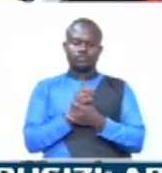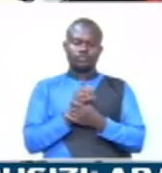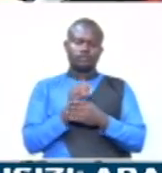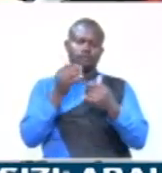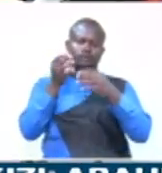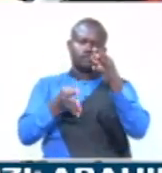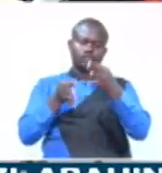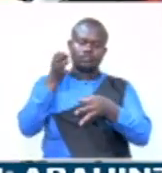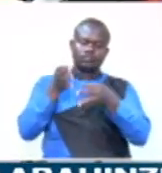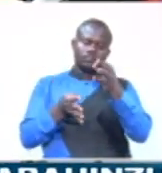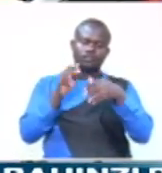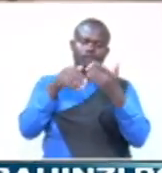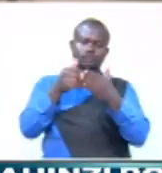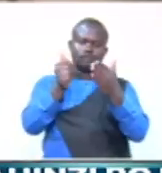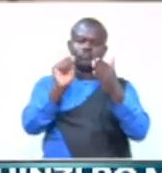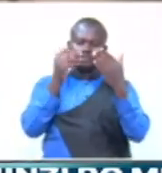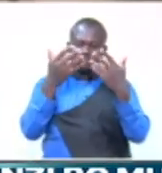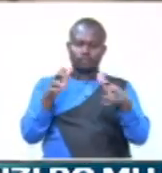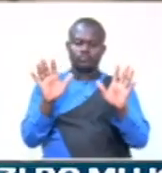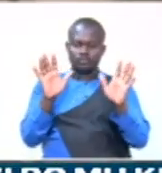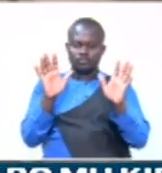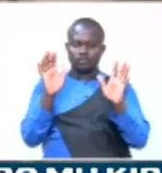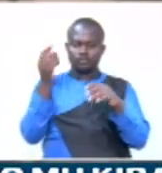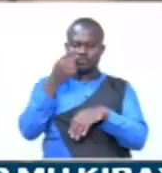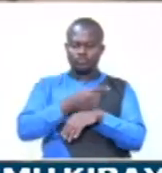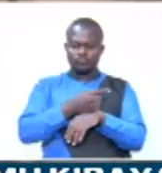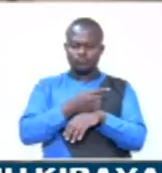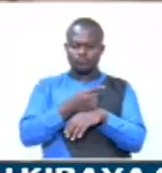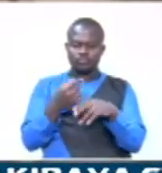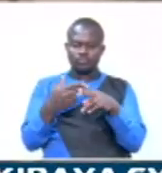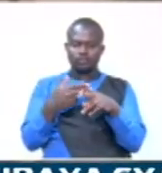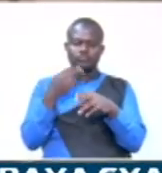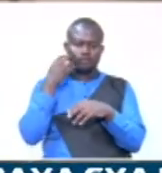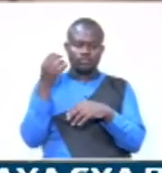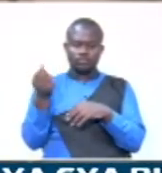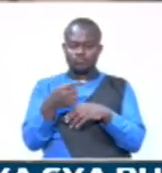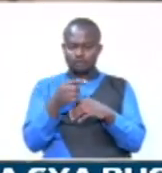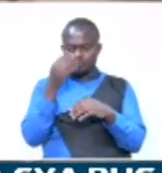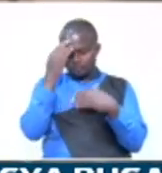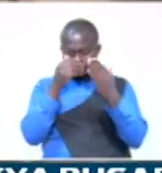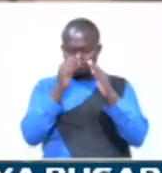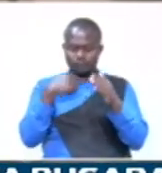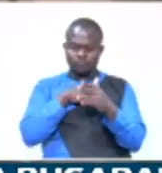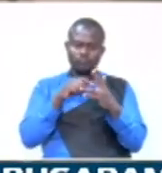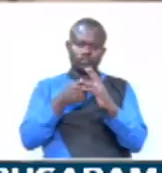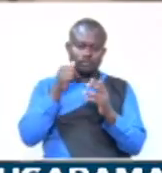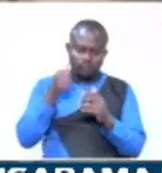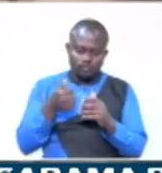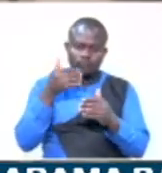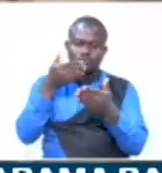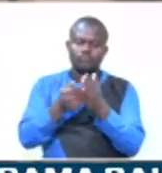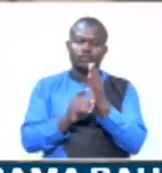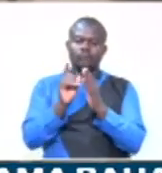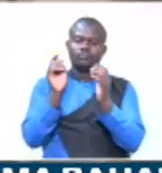Uru rubanza rero ruzamara iminsi hafi nk'ukwezi, kuko ruzatangira ejo rugeze ku